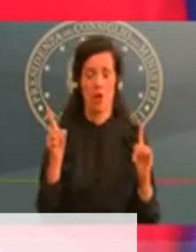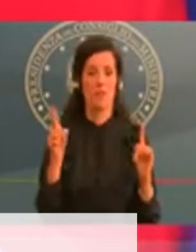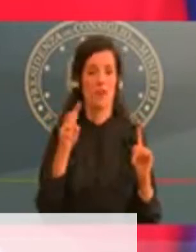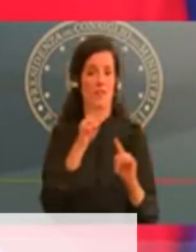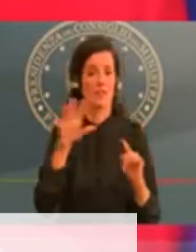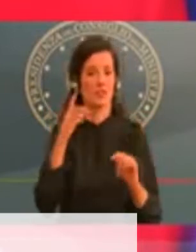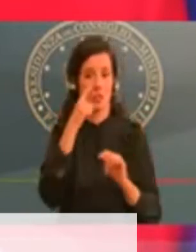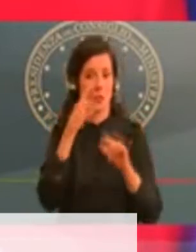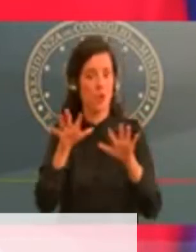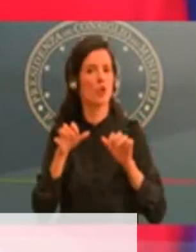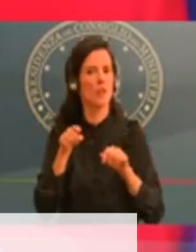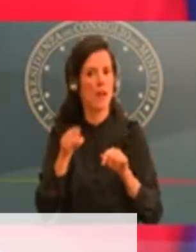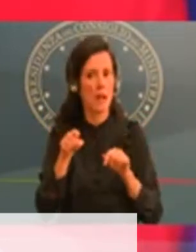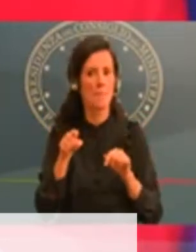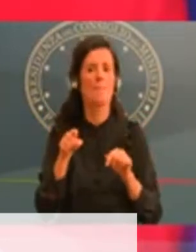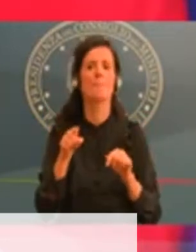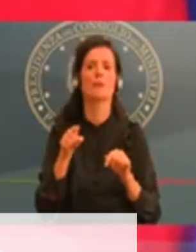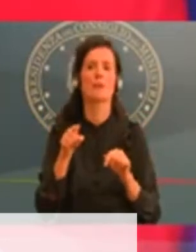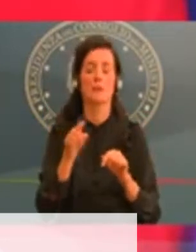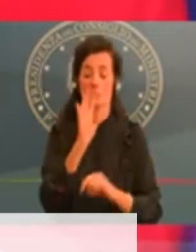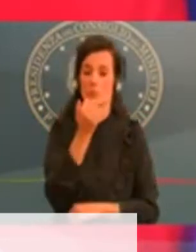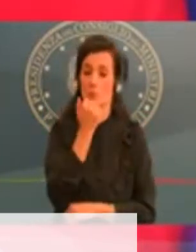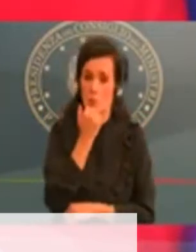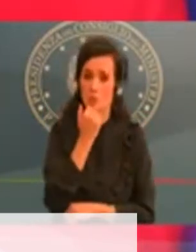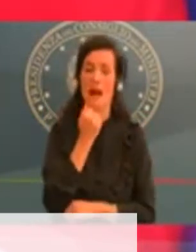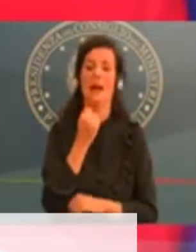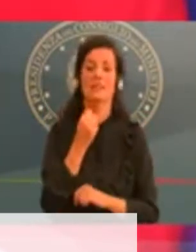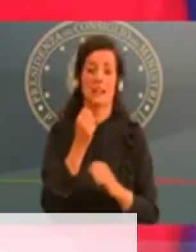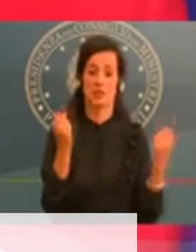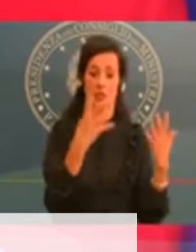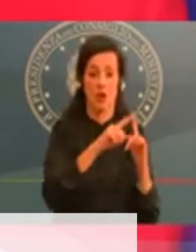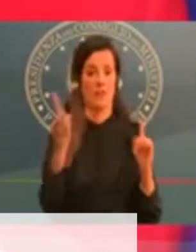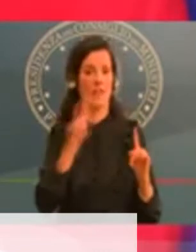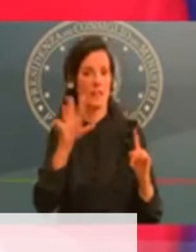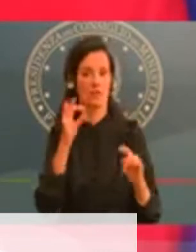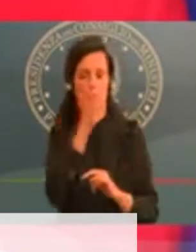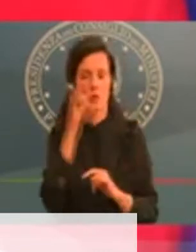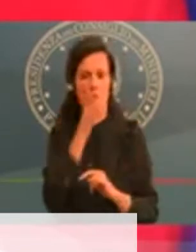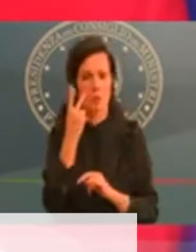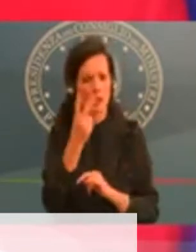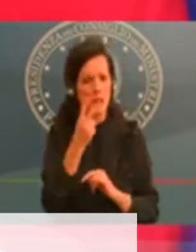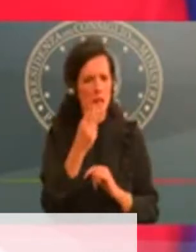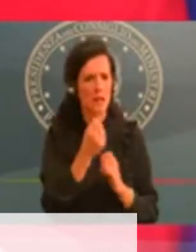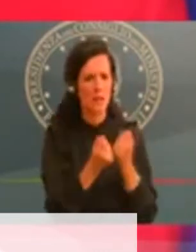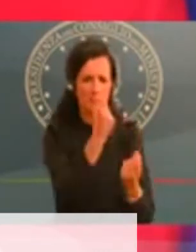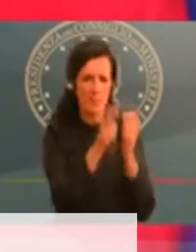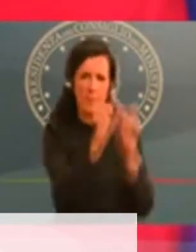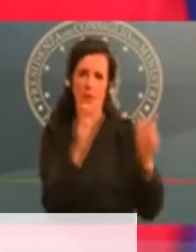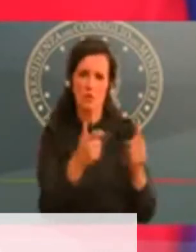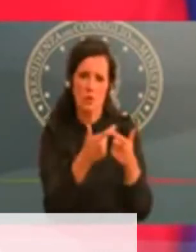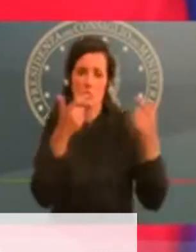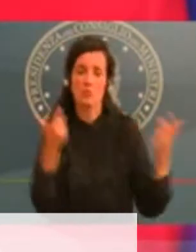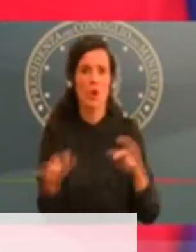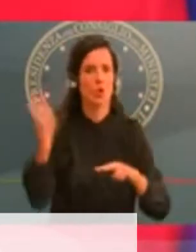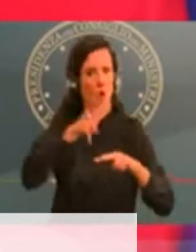che è una delle tre regioni dove l'indice supera l'uno è proprio per la sicilia dove i dati degli ultimi giorni sono sempre